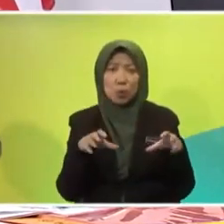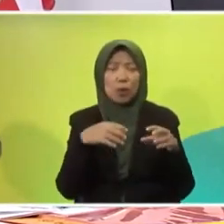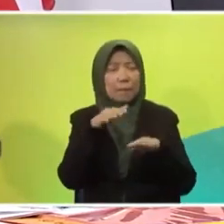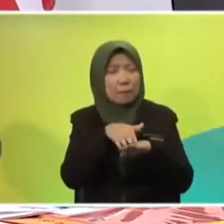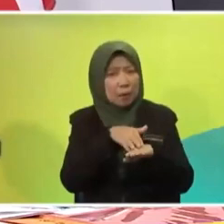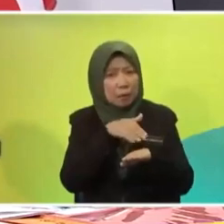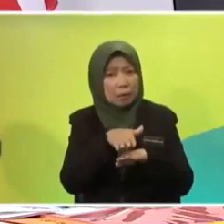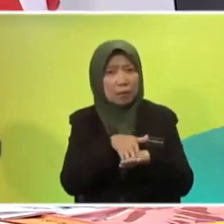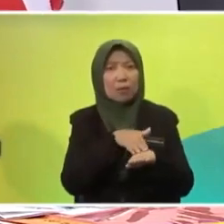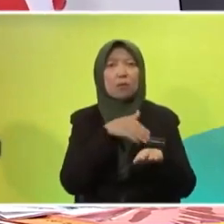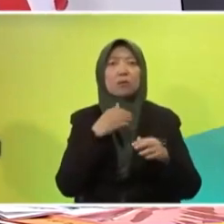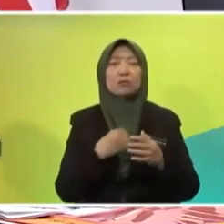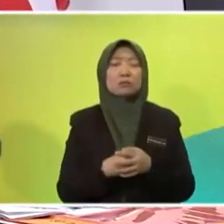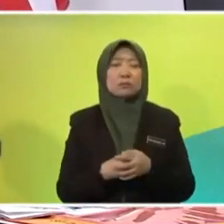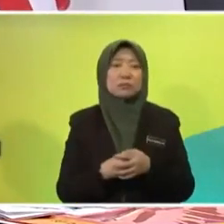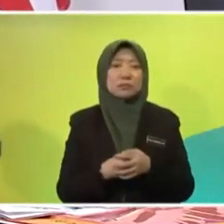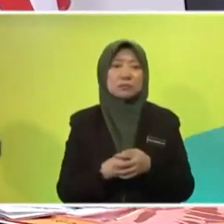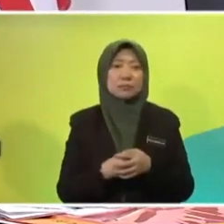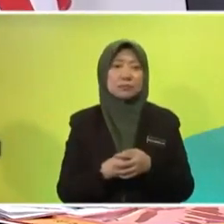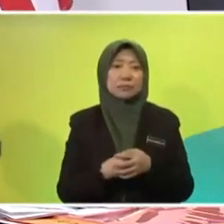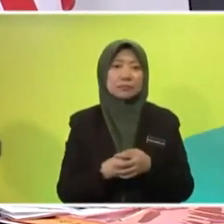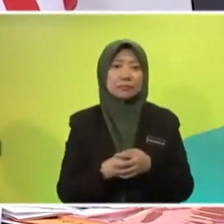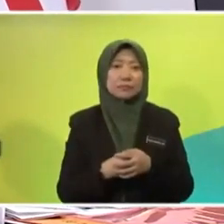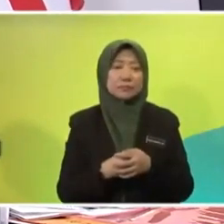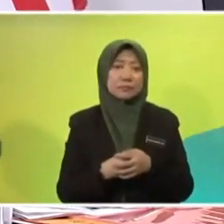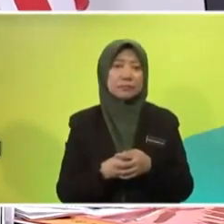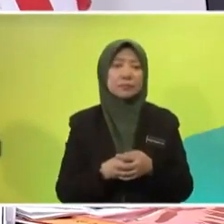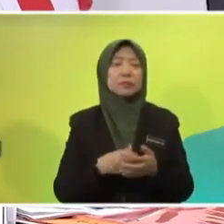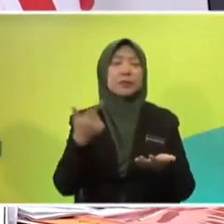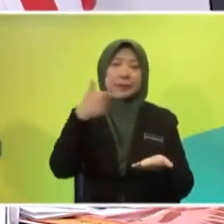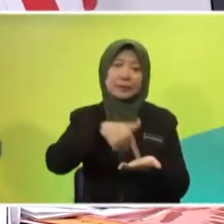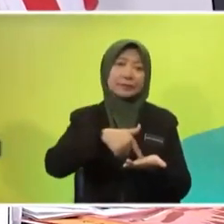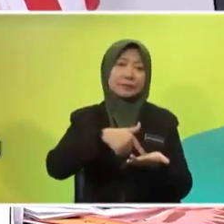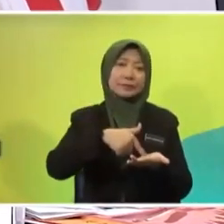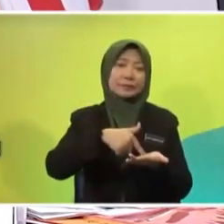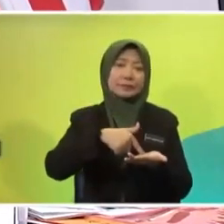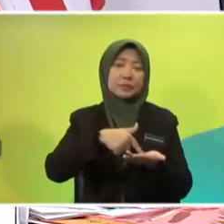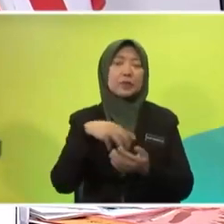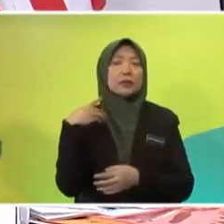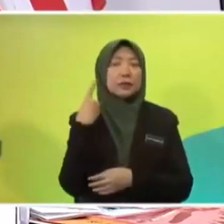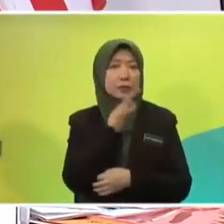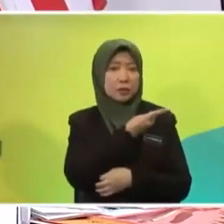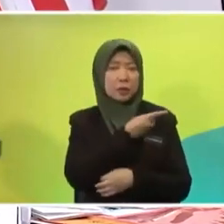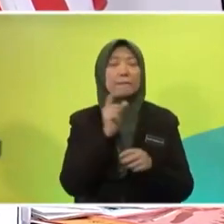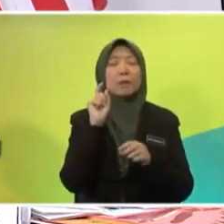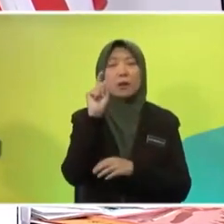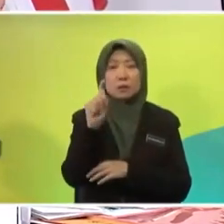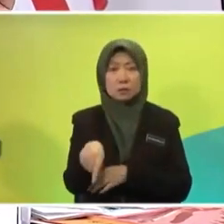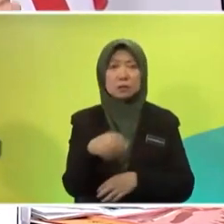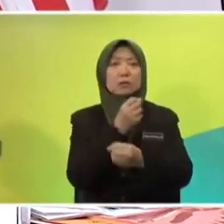Selain itu, nilai murni berkaitan dengan haiwan ni. Kita hendaklah menyayangi